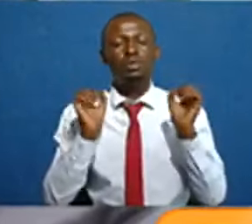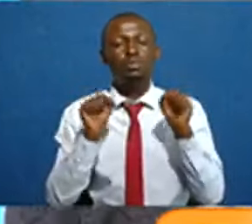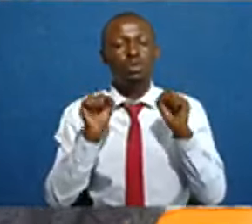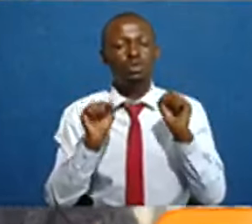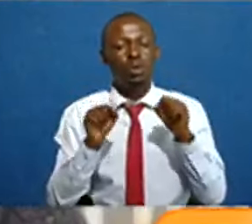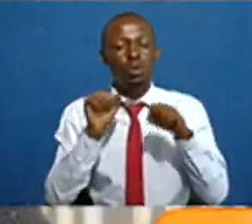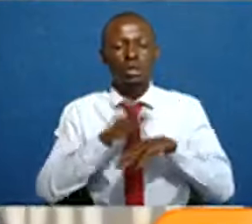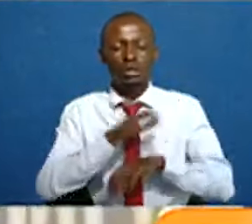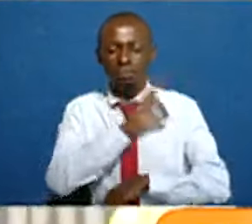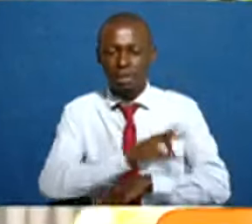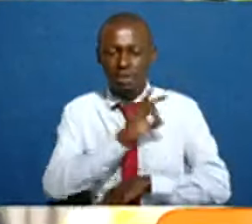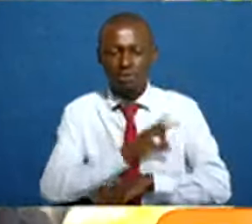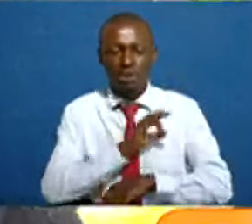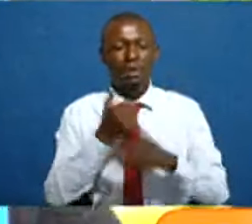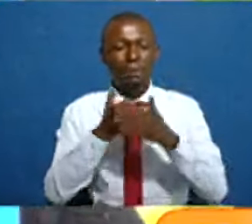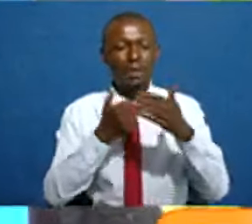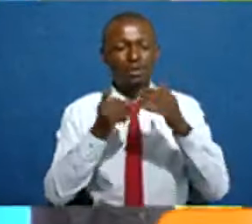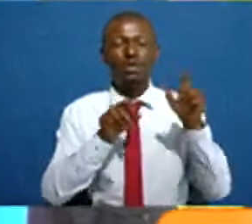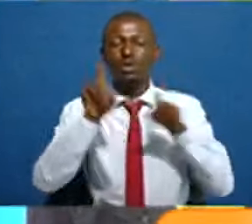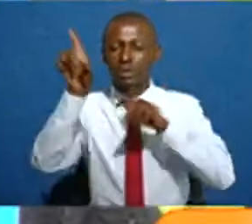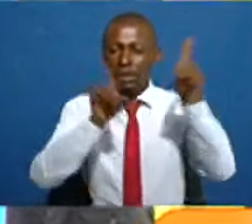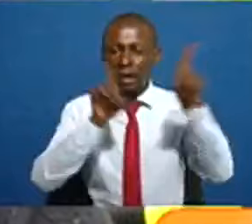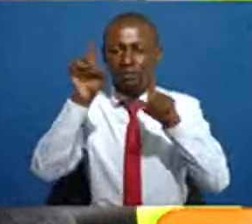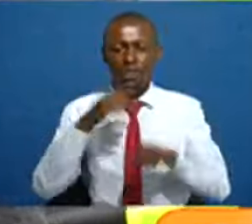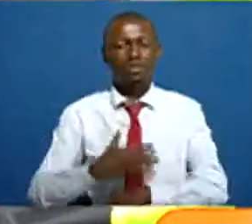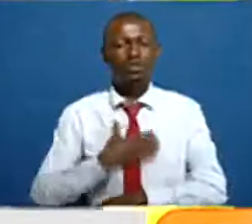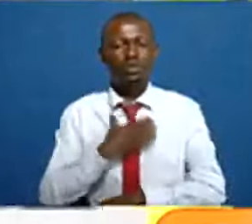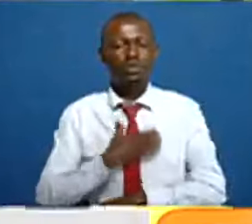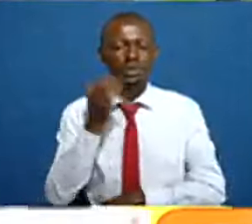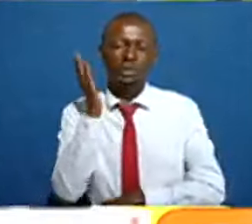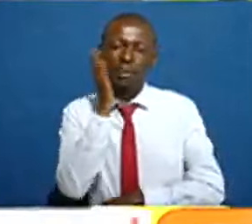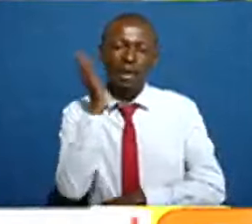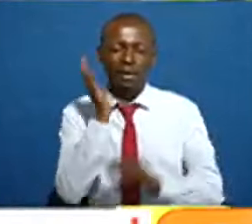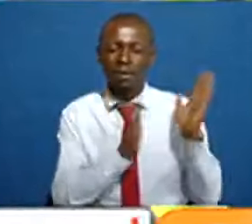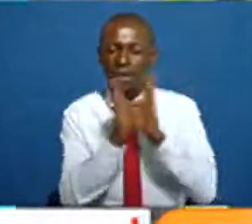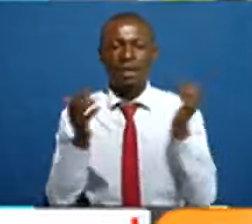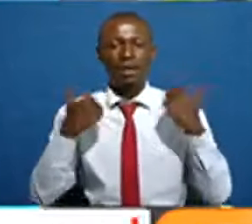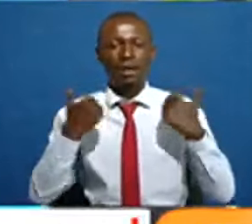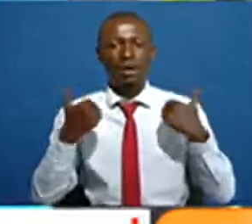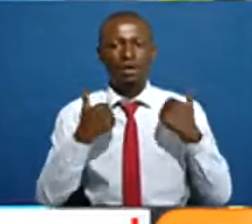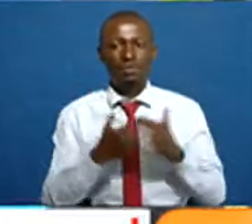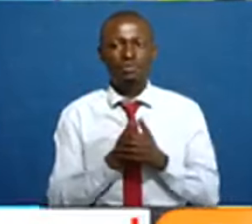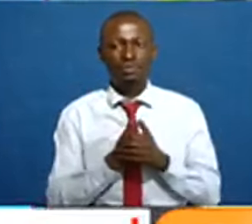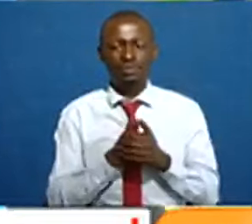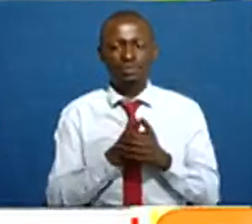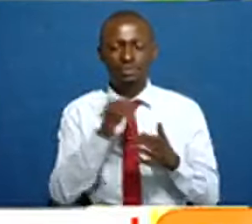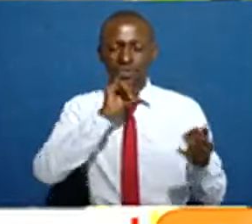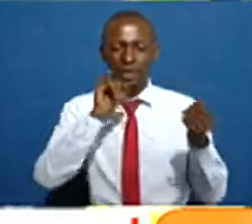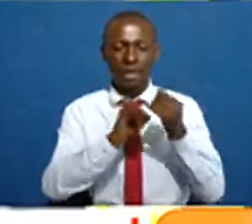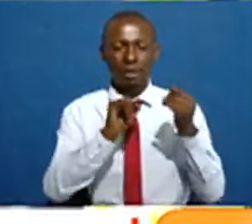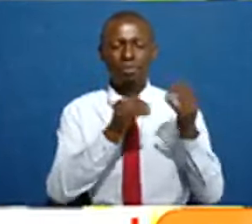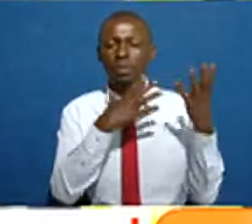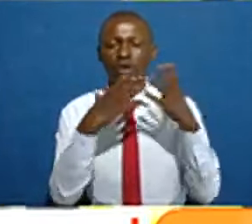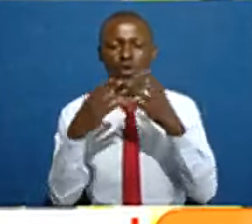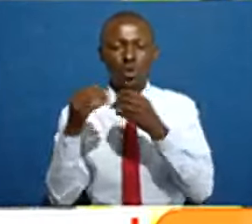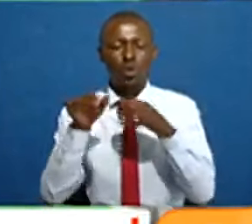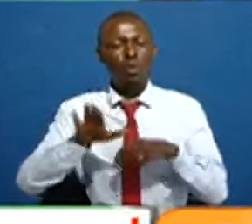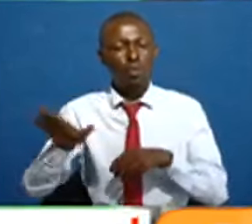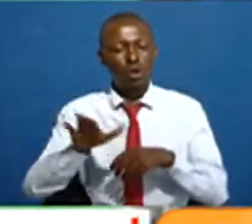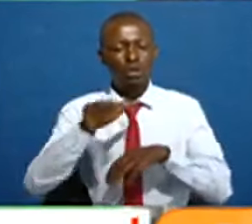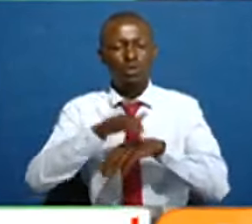yake. Baba yetu tuliachana asubuhi, ulikula breakfast, ukaenda kututafutia, lakini sasa